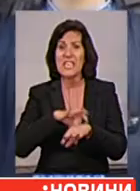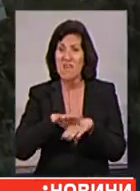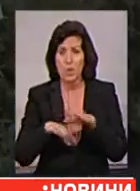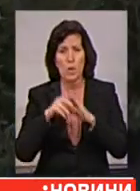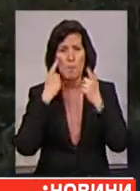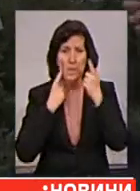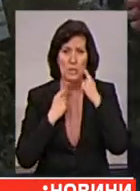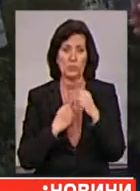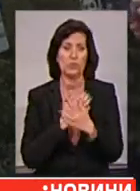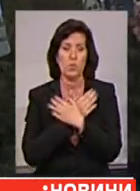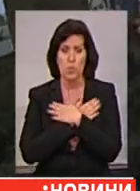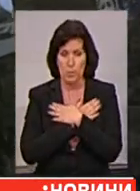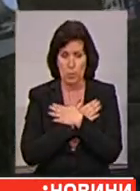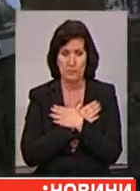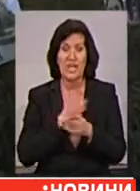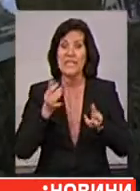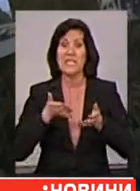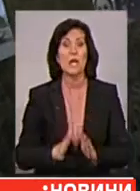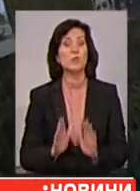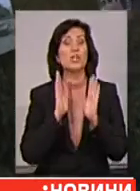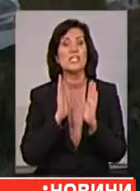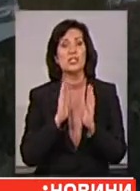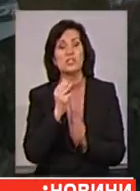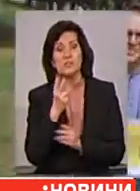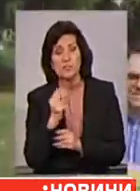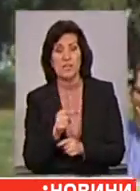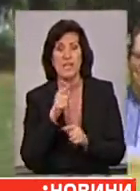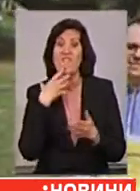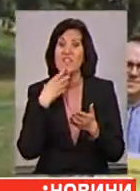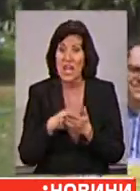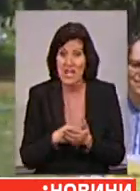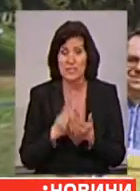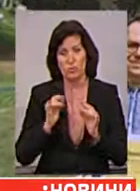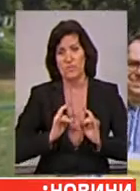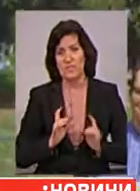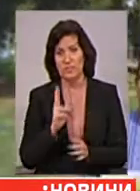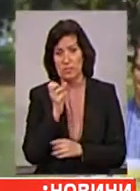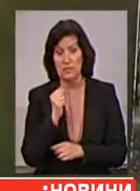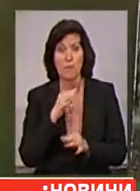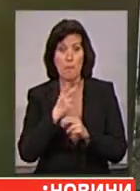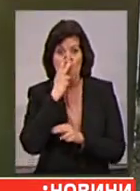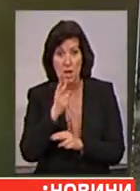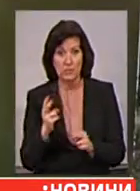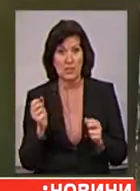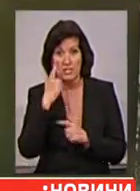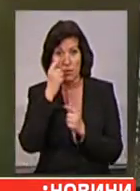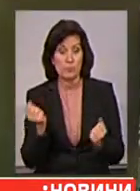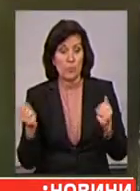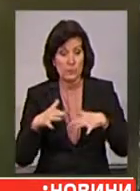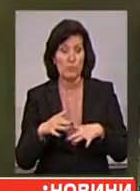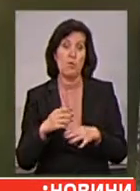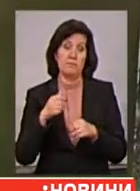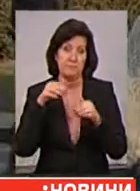умру. День народження не лише Шевченка, а й власне сьогодні відзначає Наталя. Каже, побачила інформацію про флешмоб в інтернеті і одразу вирішила,